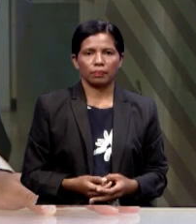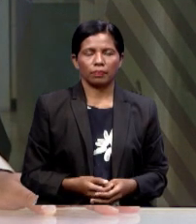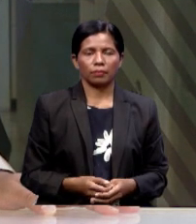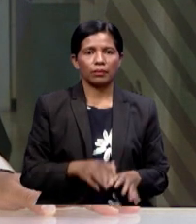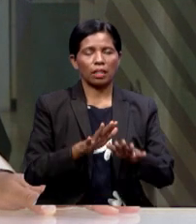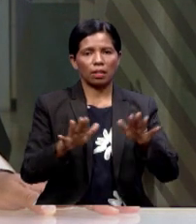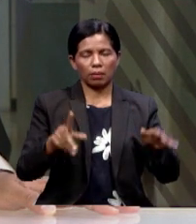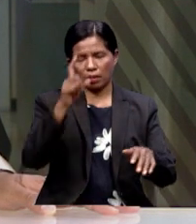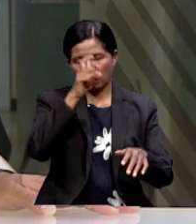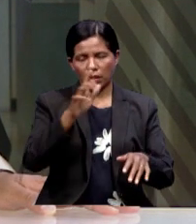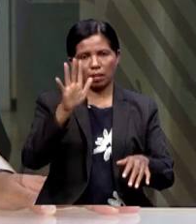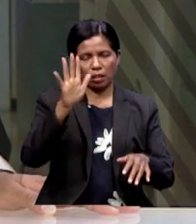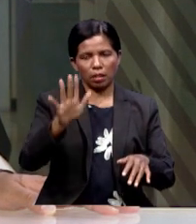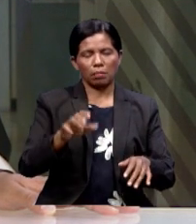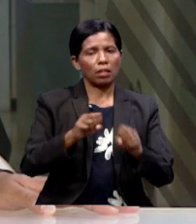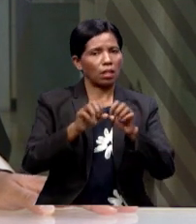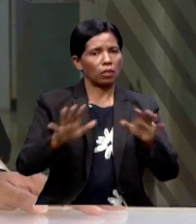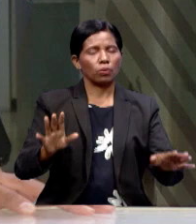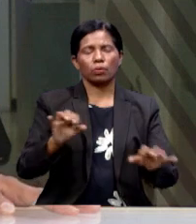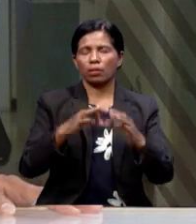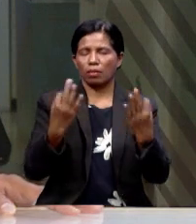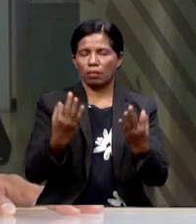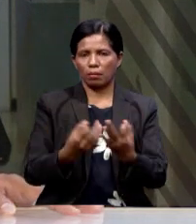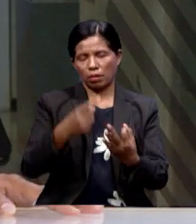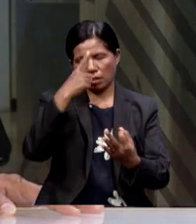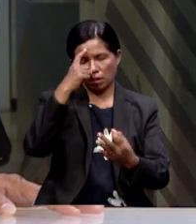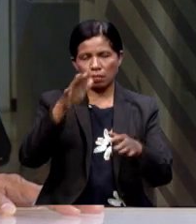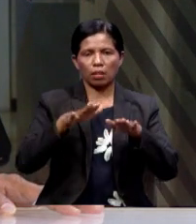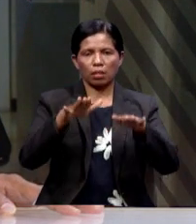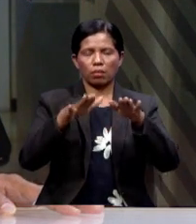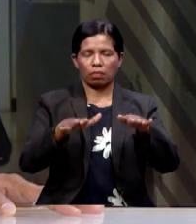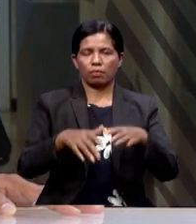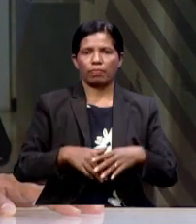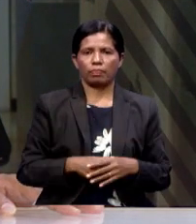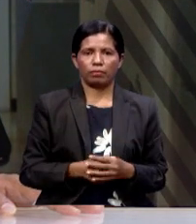Labar tinan lima obrigado lakong hotu ni familia kauza husi Reinak Doko.